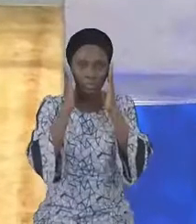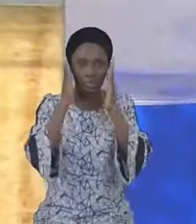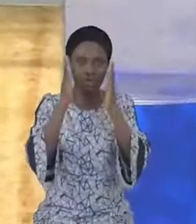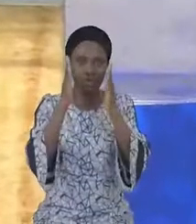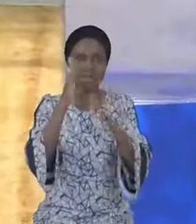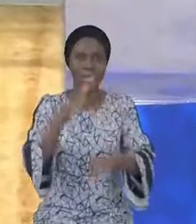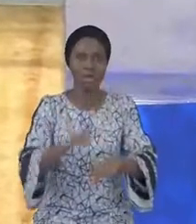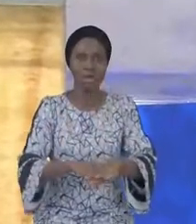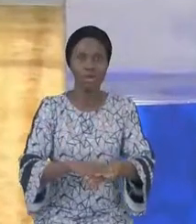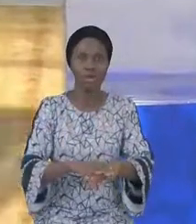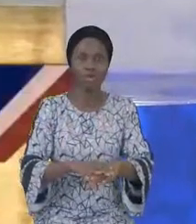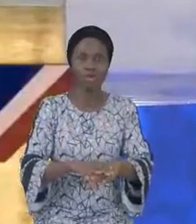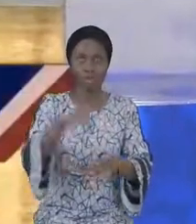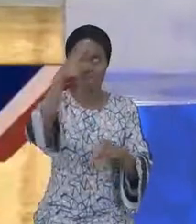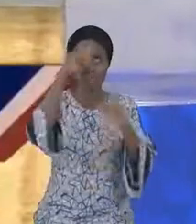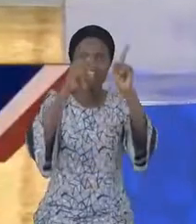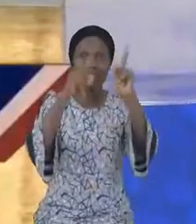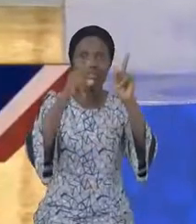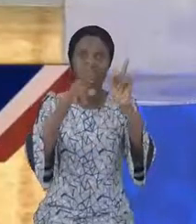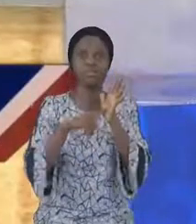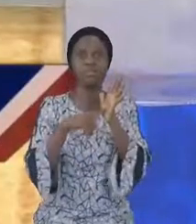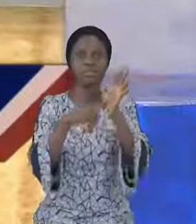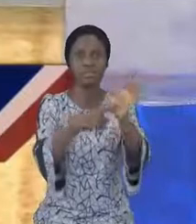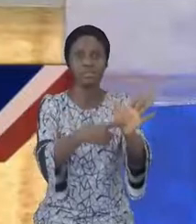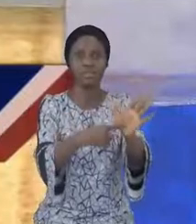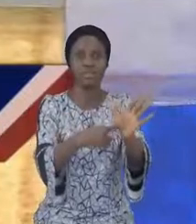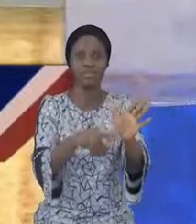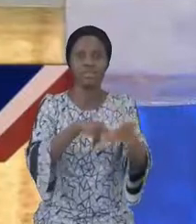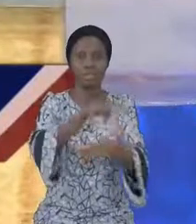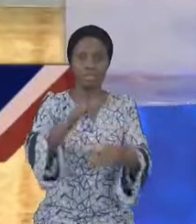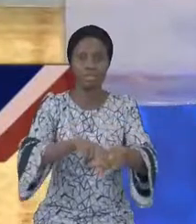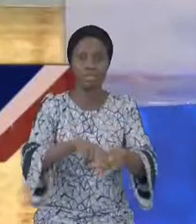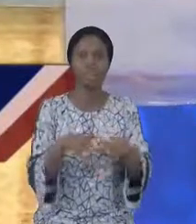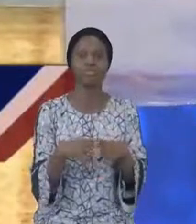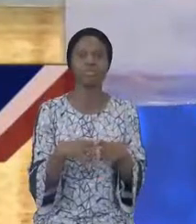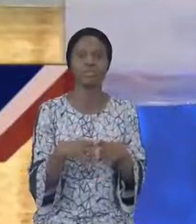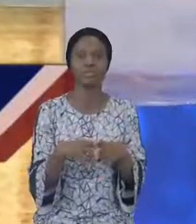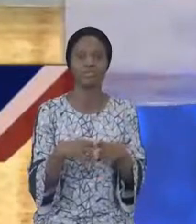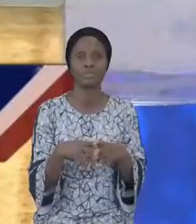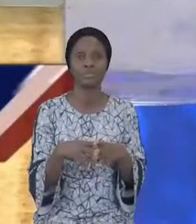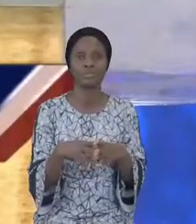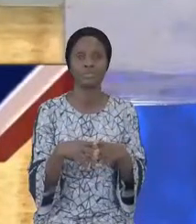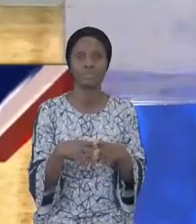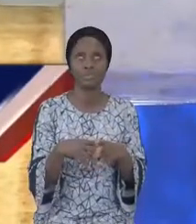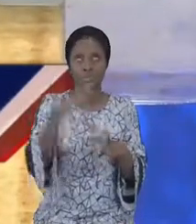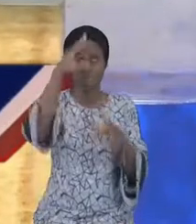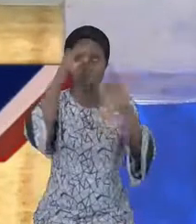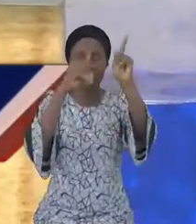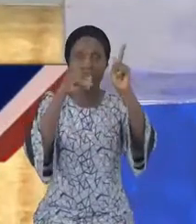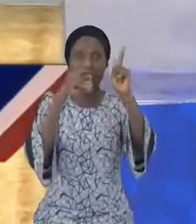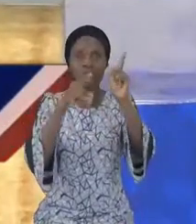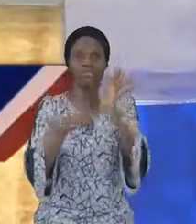focalisation sur sa nature démontrée, sur sa nature exhibée, sur sa